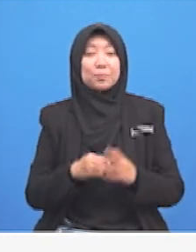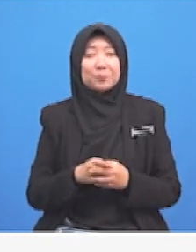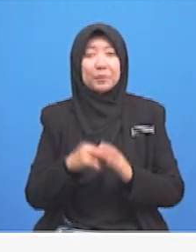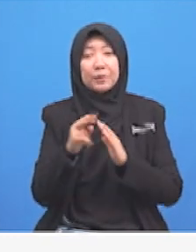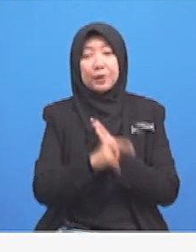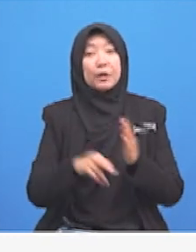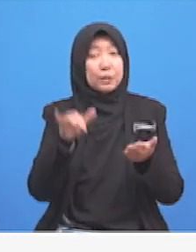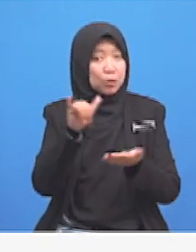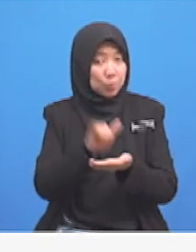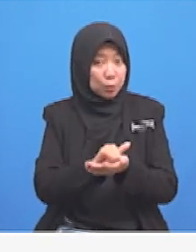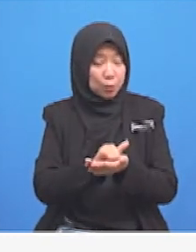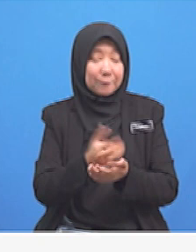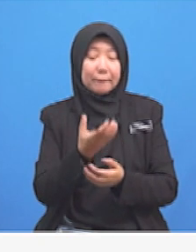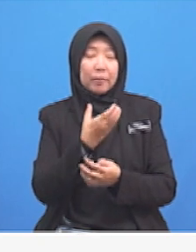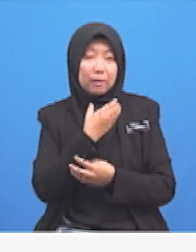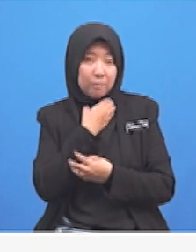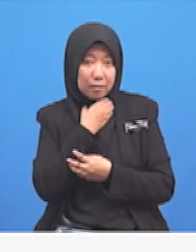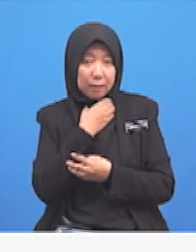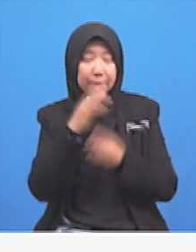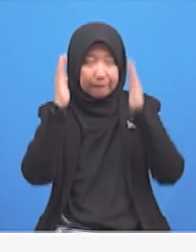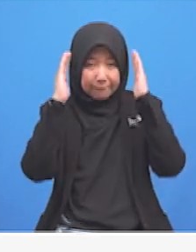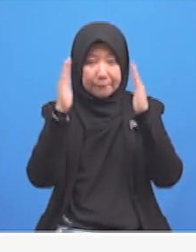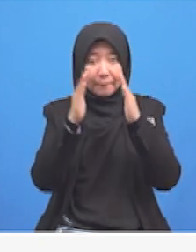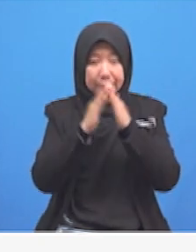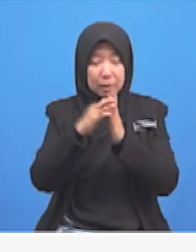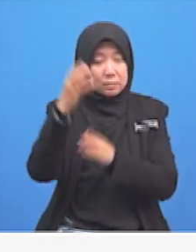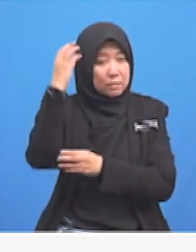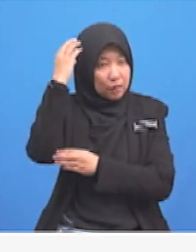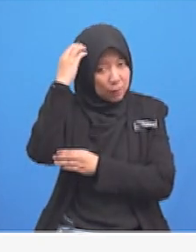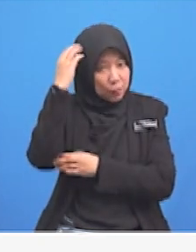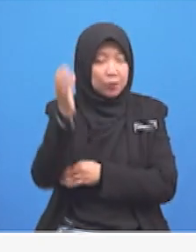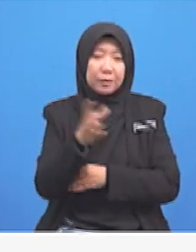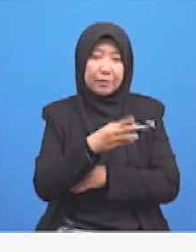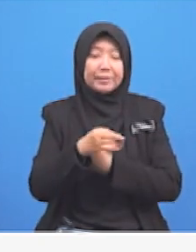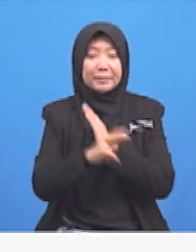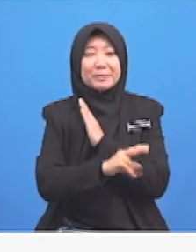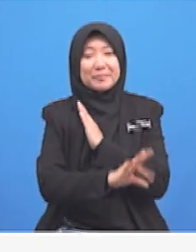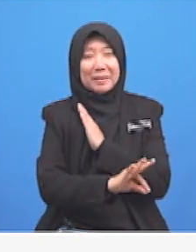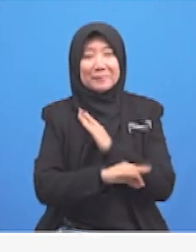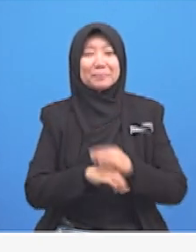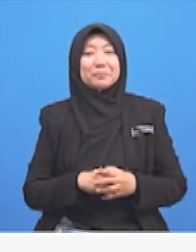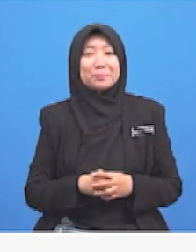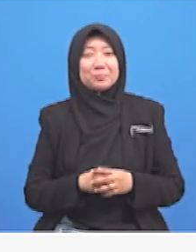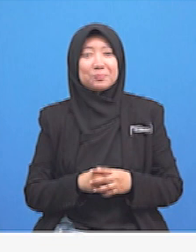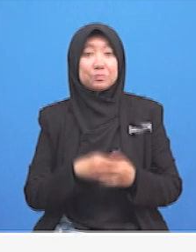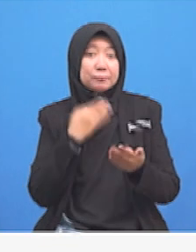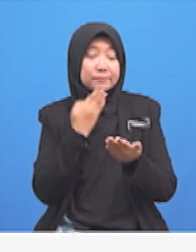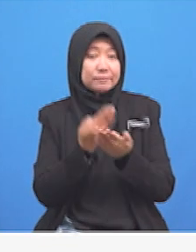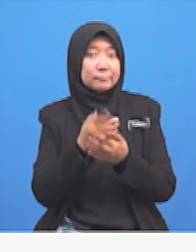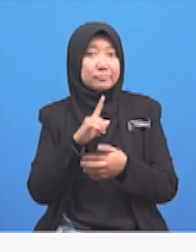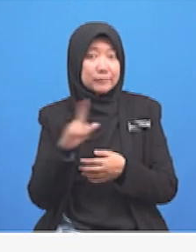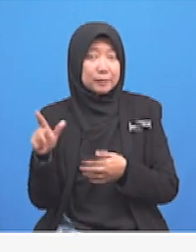Negeri-negeri itu ialah Perak, Pahang, Selangor dan Negeri Sembilan. Baiklah